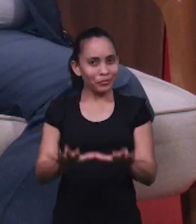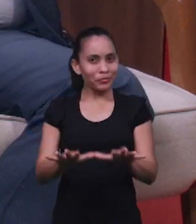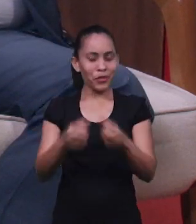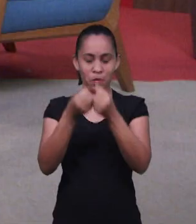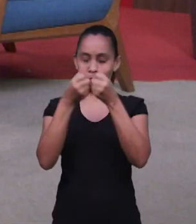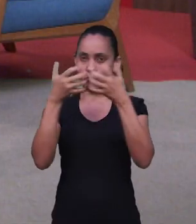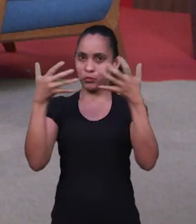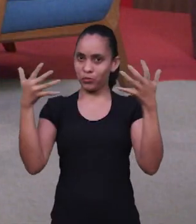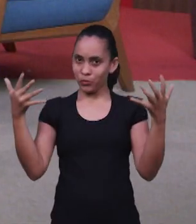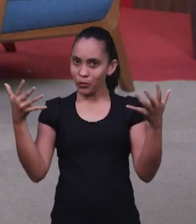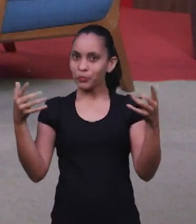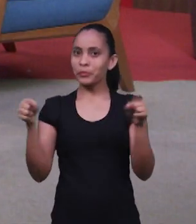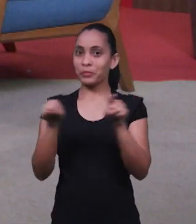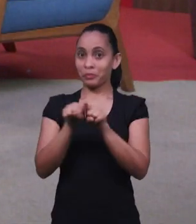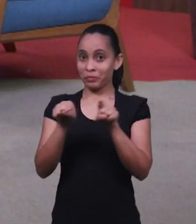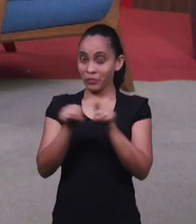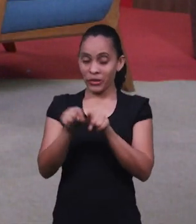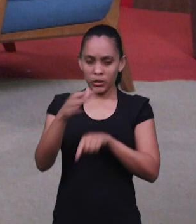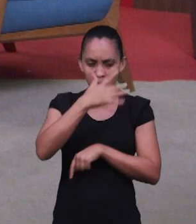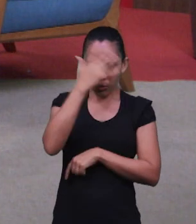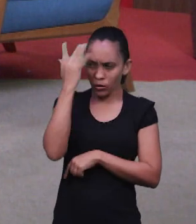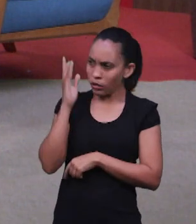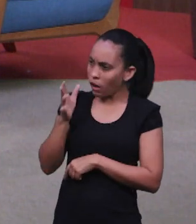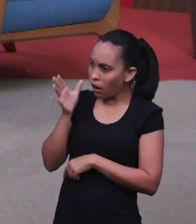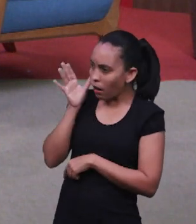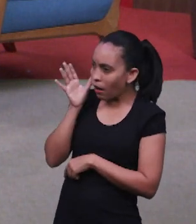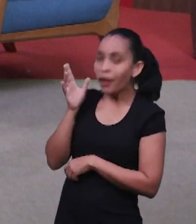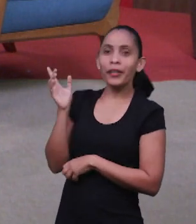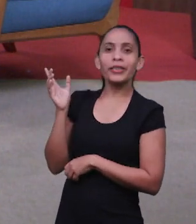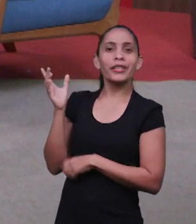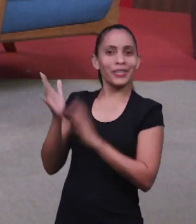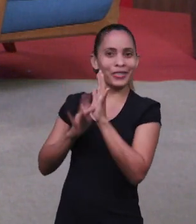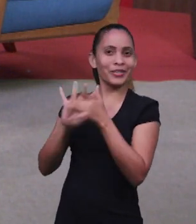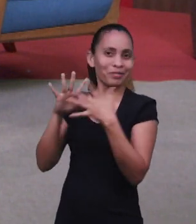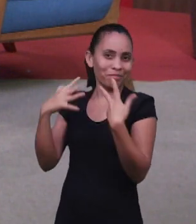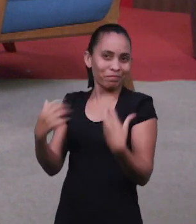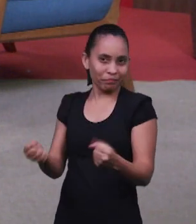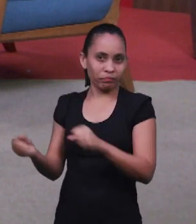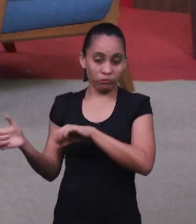Et cela attire beaucoup vers le chemin. Gloire à Dieu. Nous allons parler maintenant,